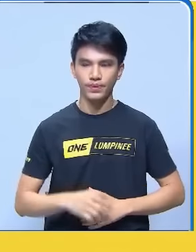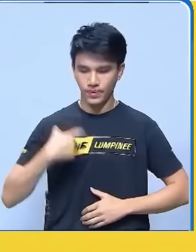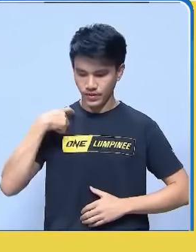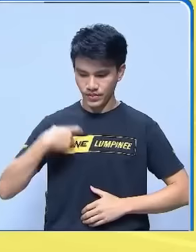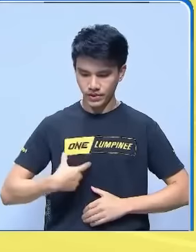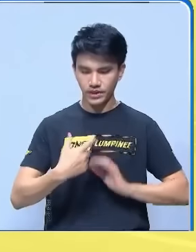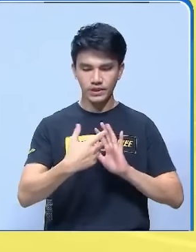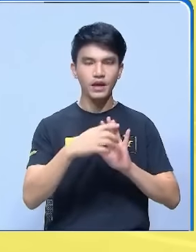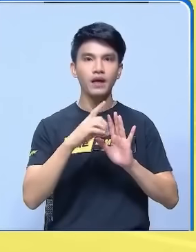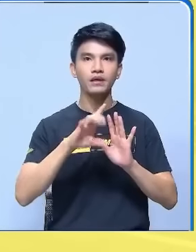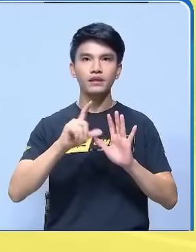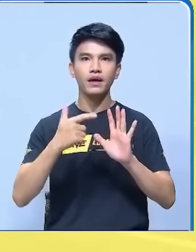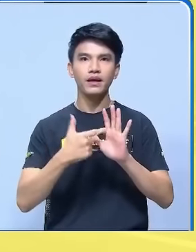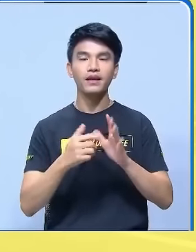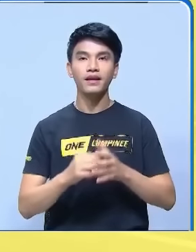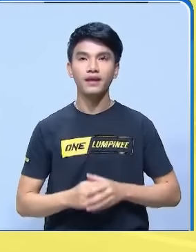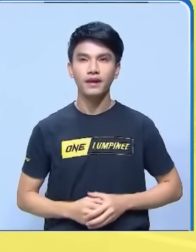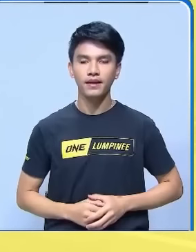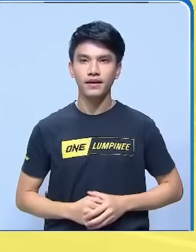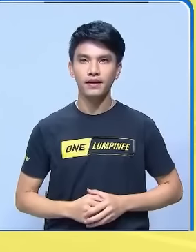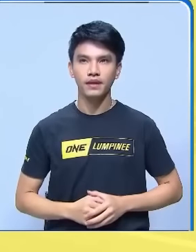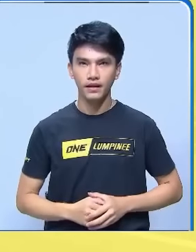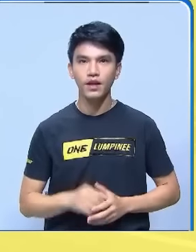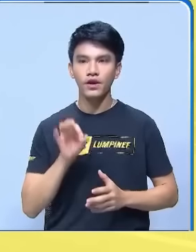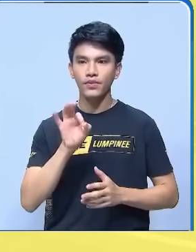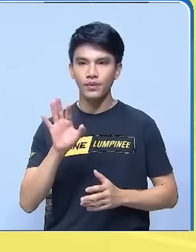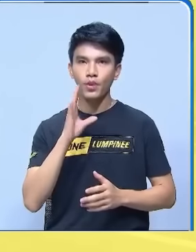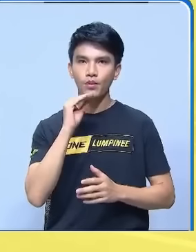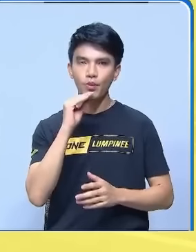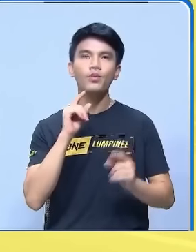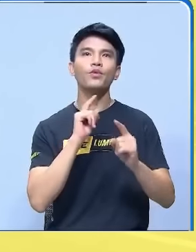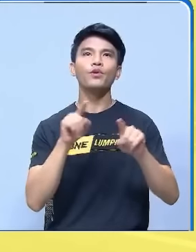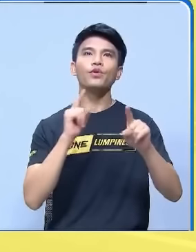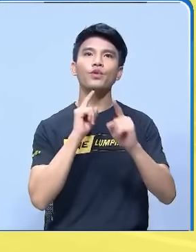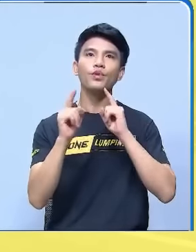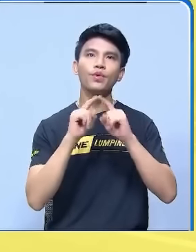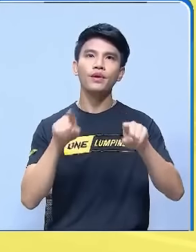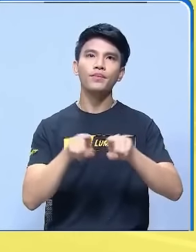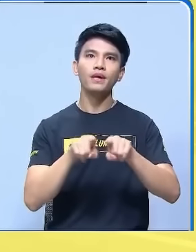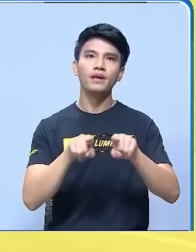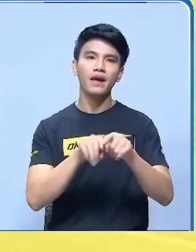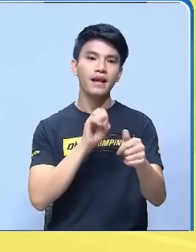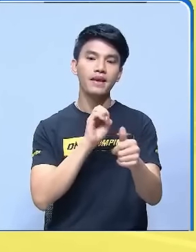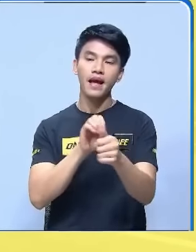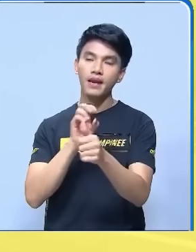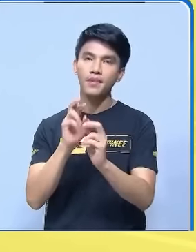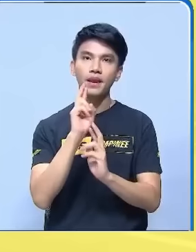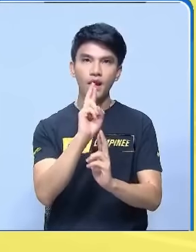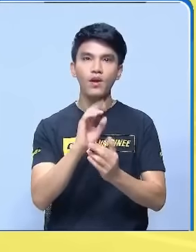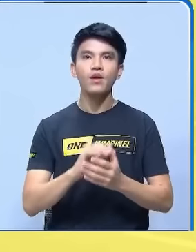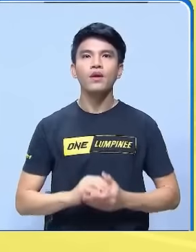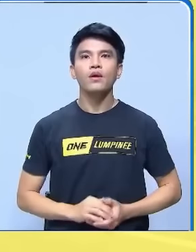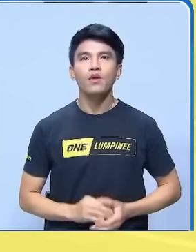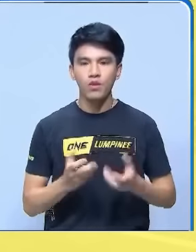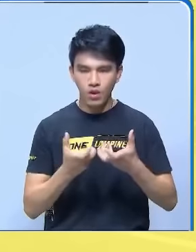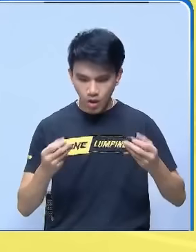ทยานันทนายจุกรู่ก็ไลฟ์เฟซบุ๊กเหมือนกันพูดคุยประเด็นนี้แหละนะแนะนำให้ประชาชนระมัดระวังเรื่องโปรโมชั่นที่นำของ